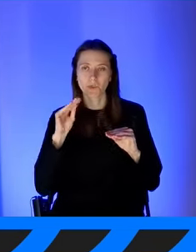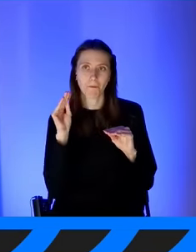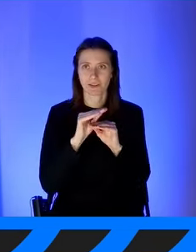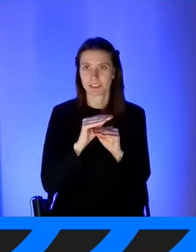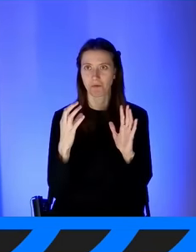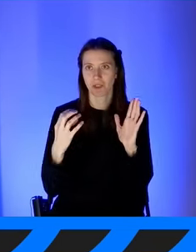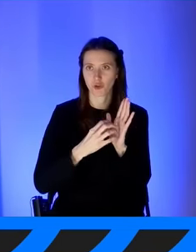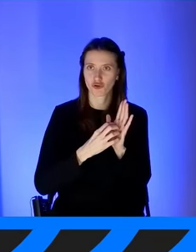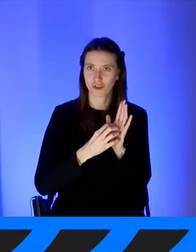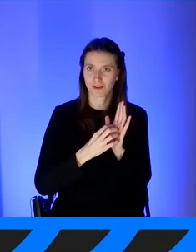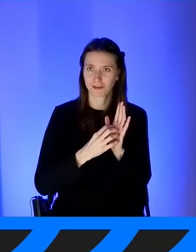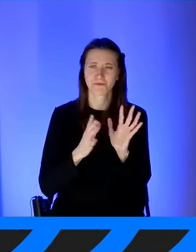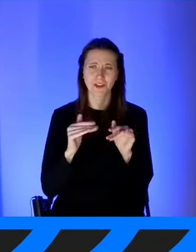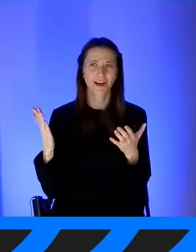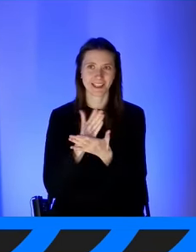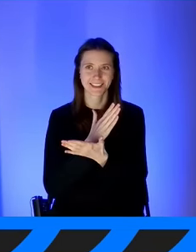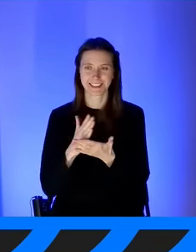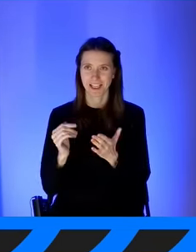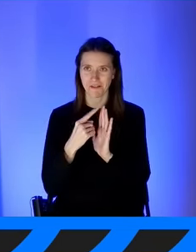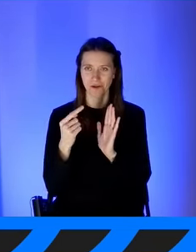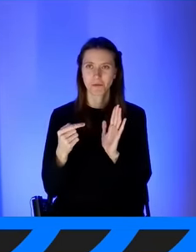Спасибо. Так, давай по частям.